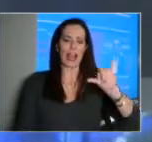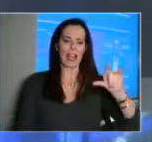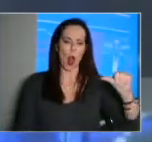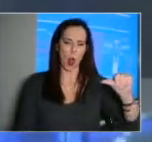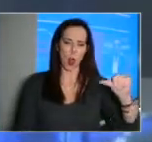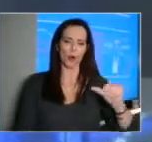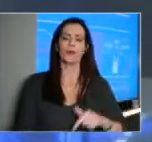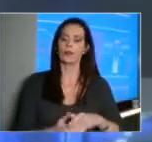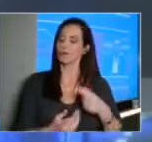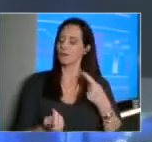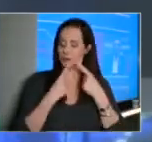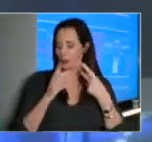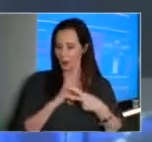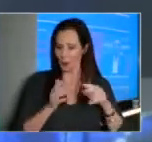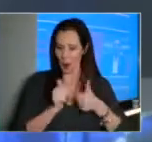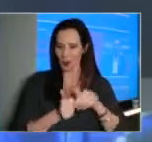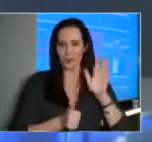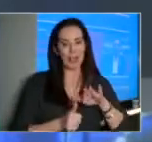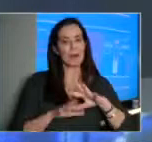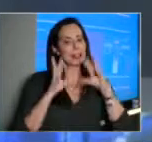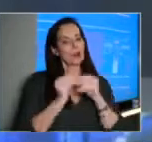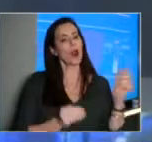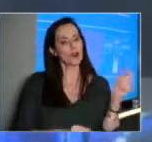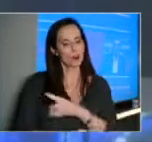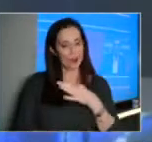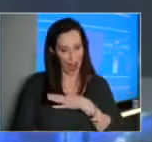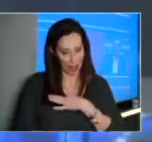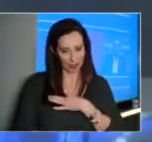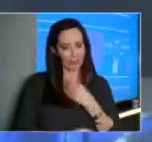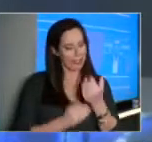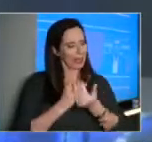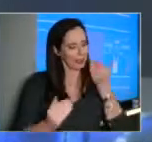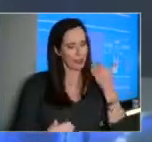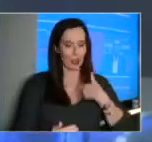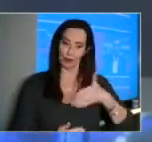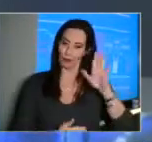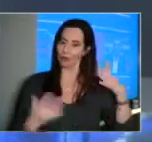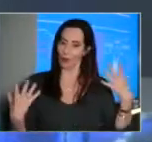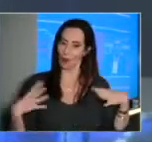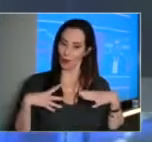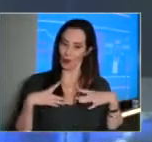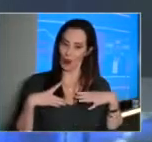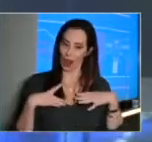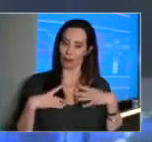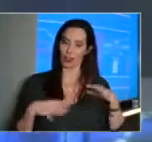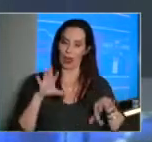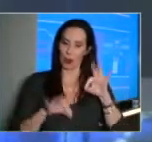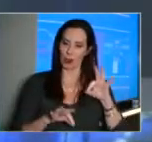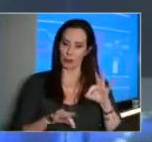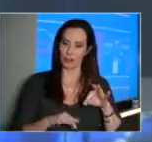לראש בראש ספורטיבי, וגם הסיכום השבועי שלנו רגע לפני שאנחנו יוצאים לחופשת